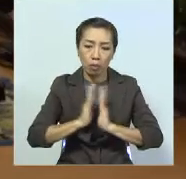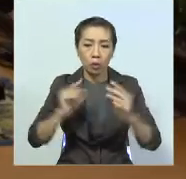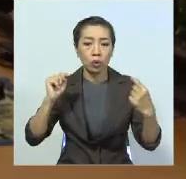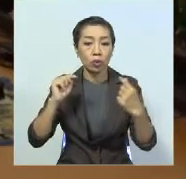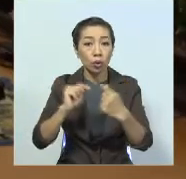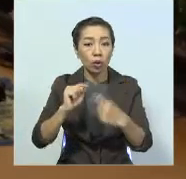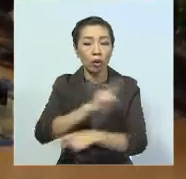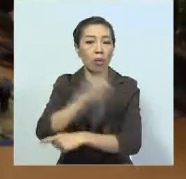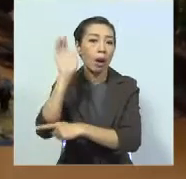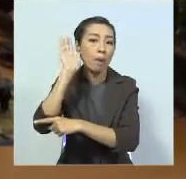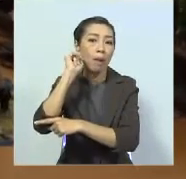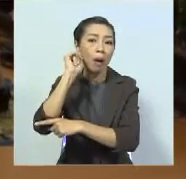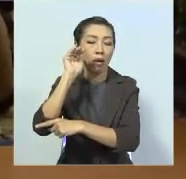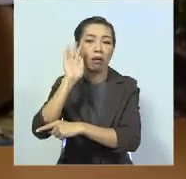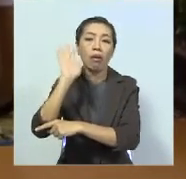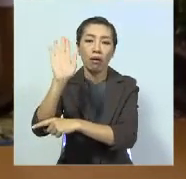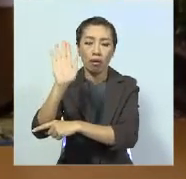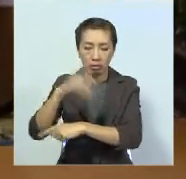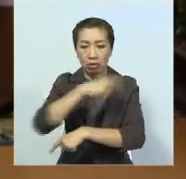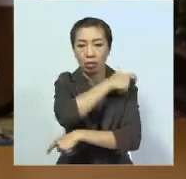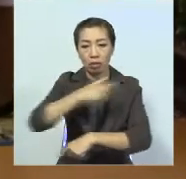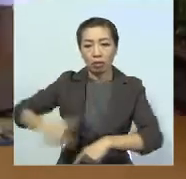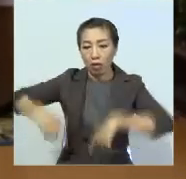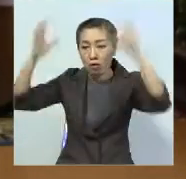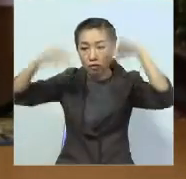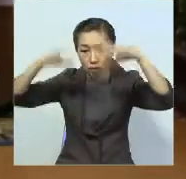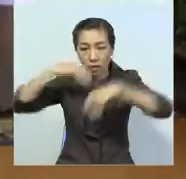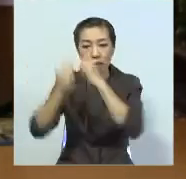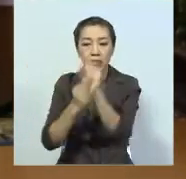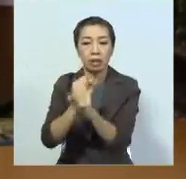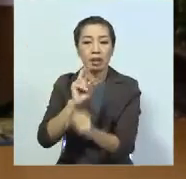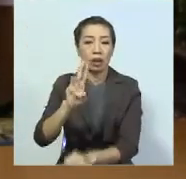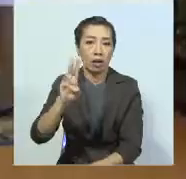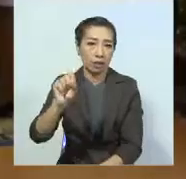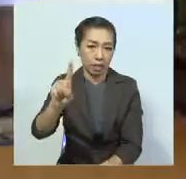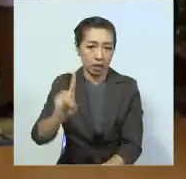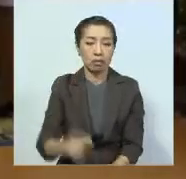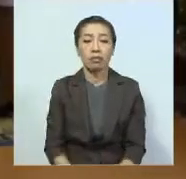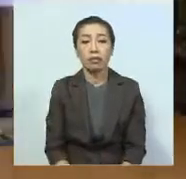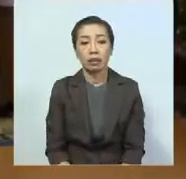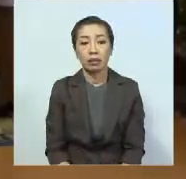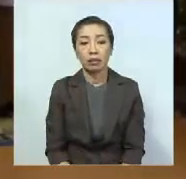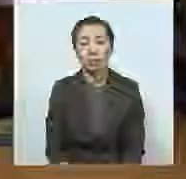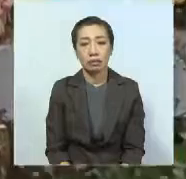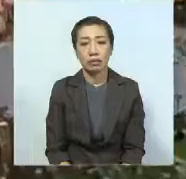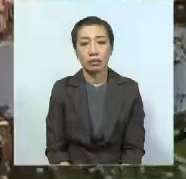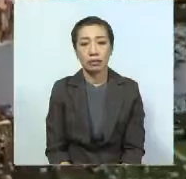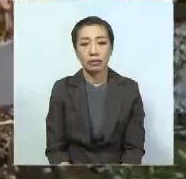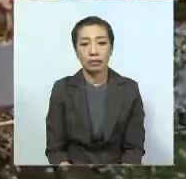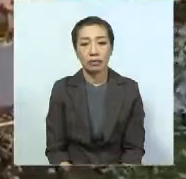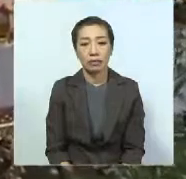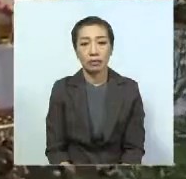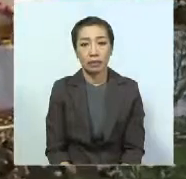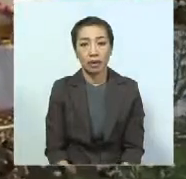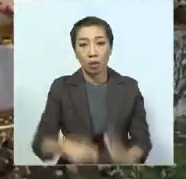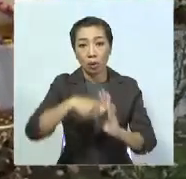ในวันพระบิดาแห่งฝนหลวงประจำปี2561ด้วยนายจรัสชัยโชคเรื่องสกุลรองผู้ว่าราช